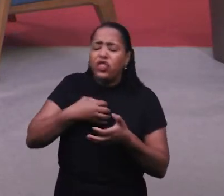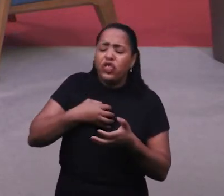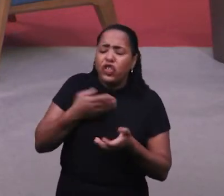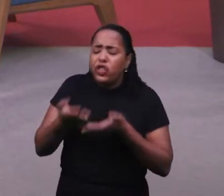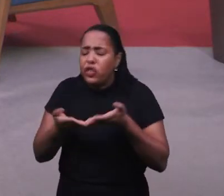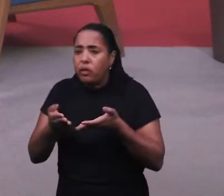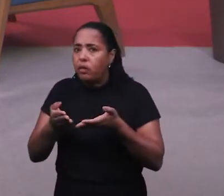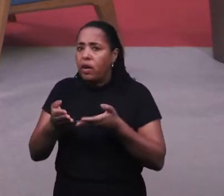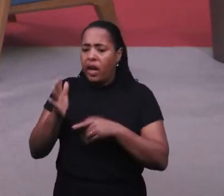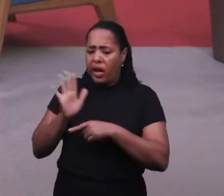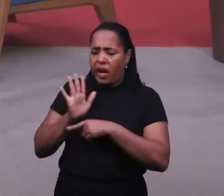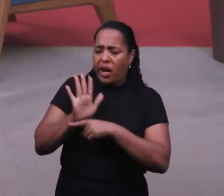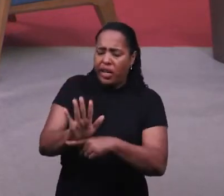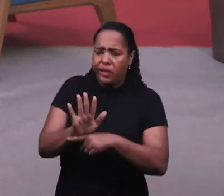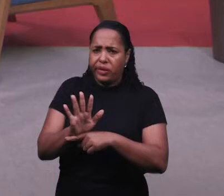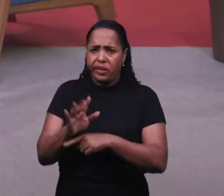ici